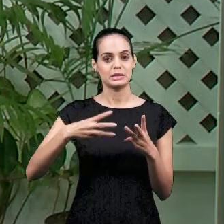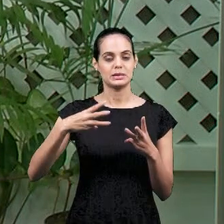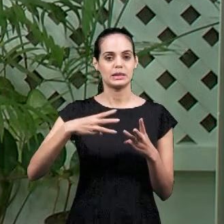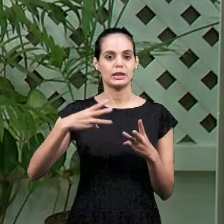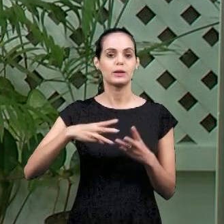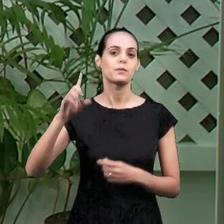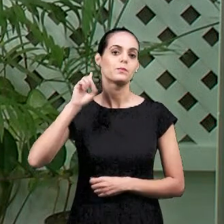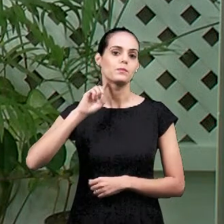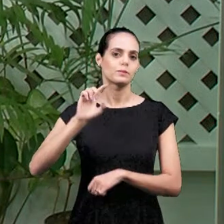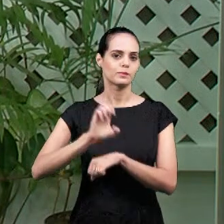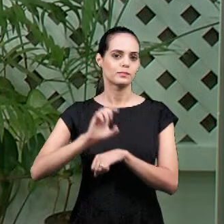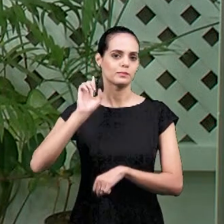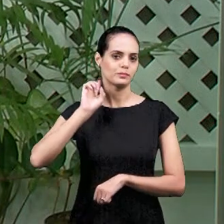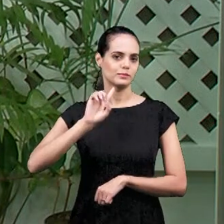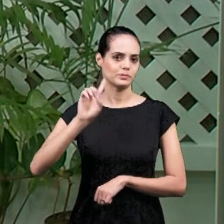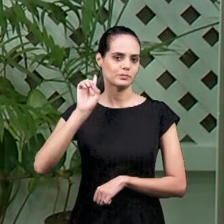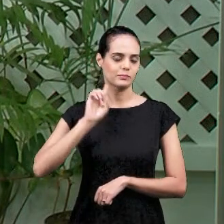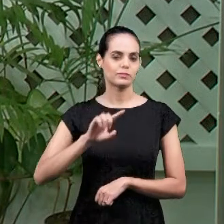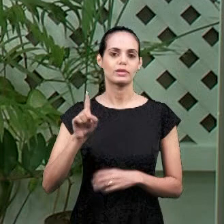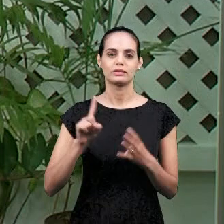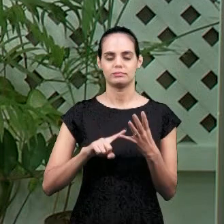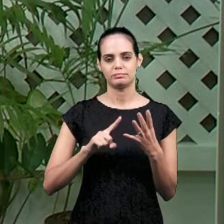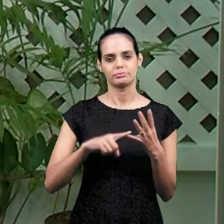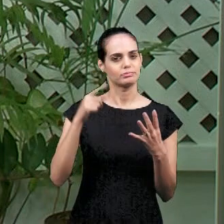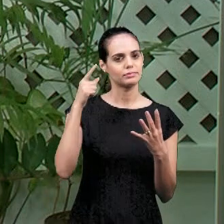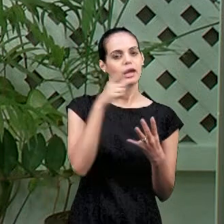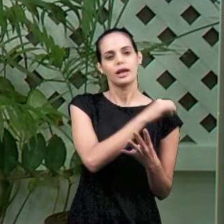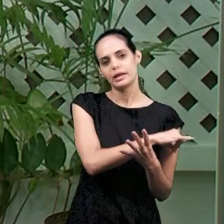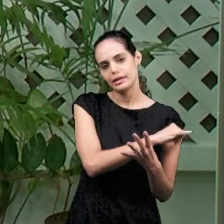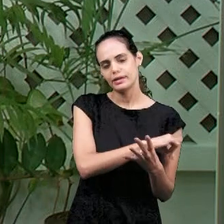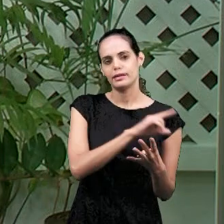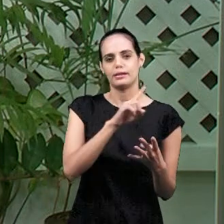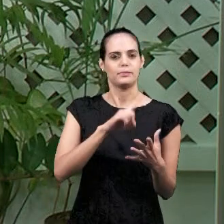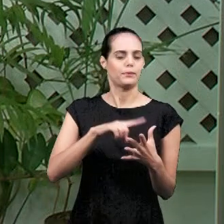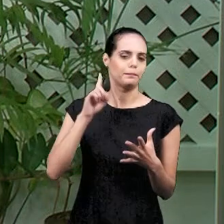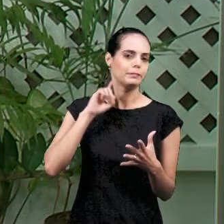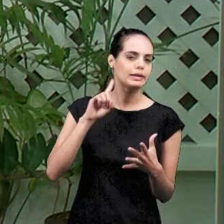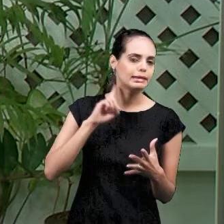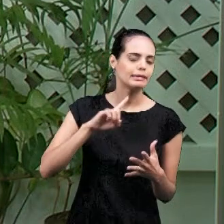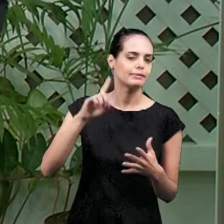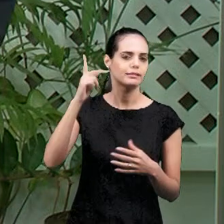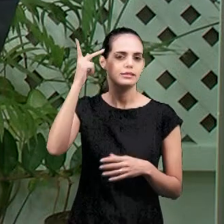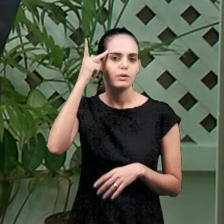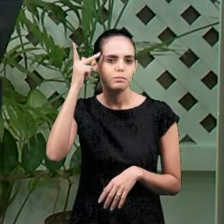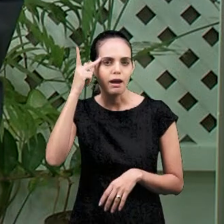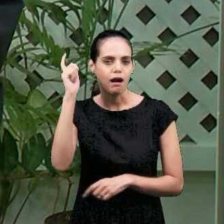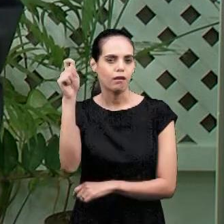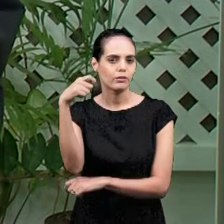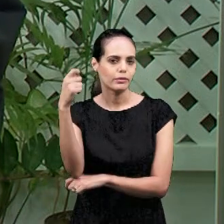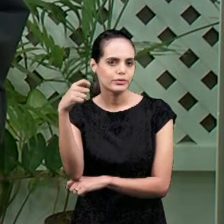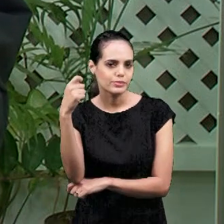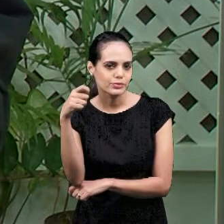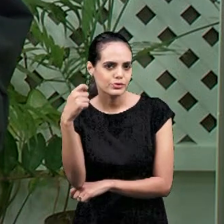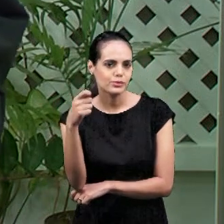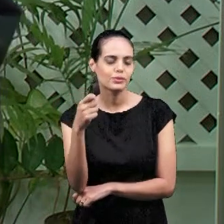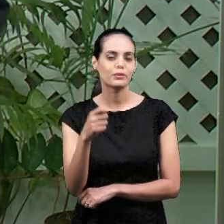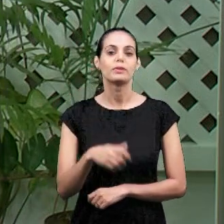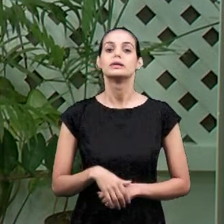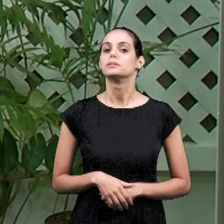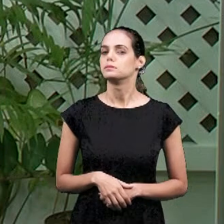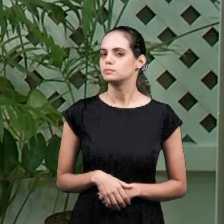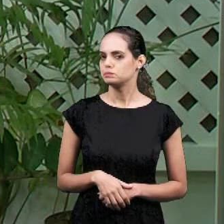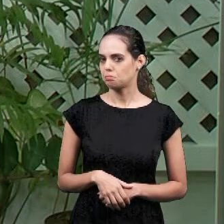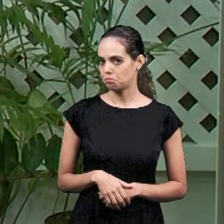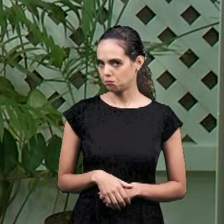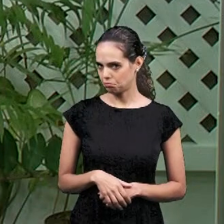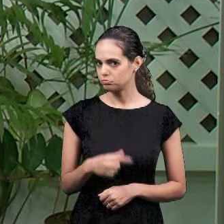le Parque da Graça à Belo Horizonte, et ainsi de suite. Il y a Rio de Janeiro, Minas Gerais, São Paulo, Rio